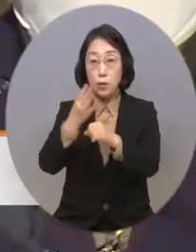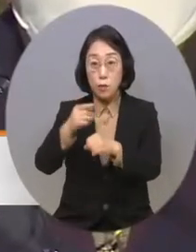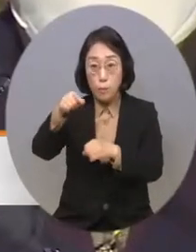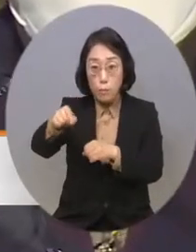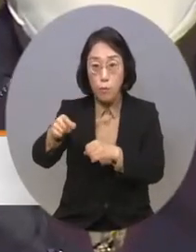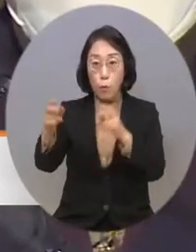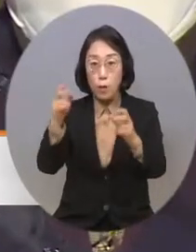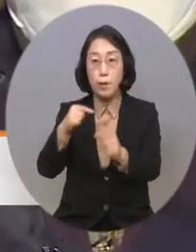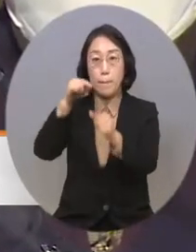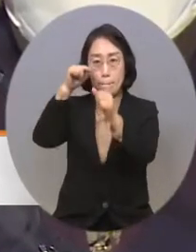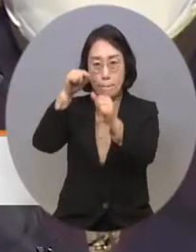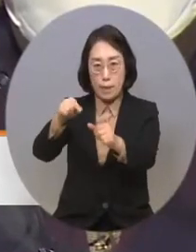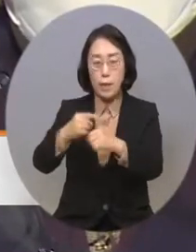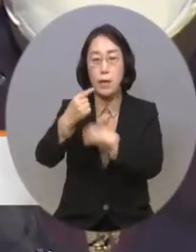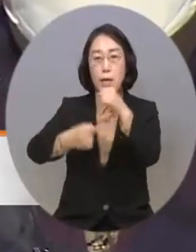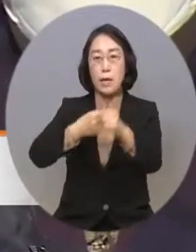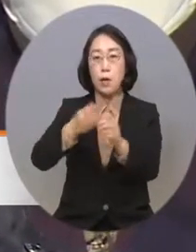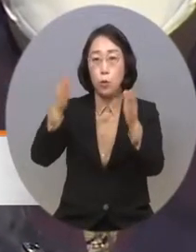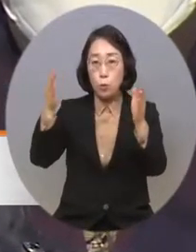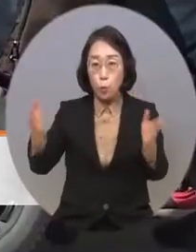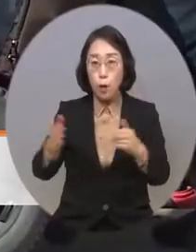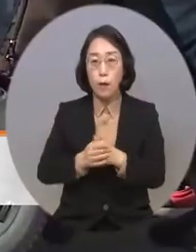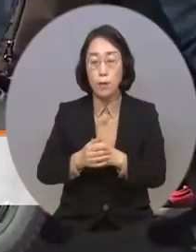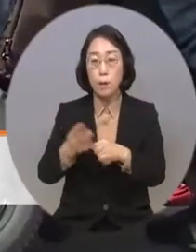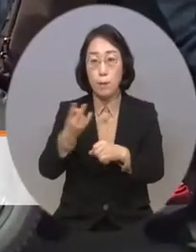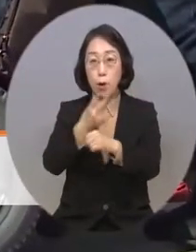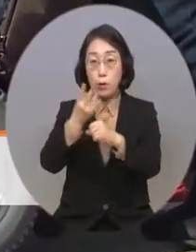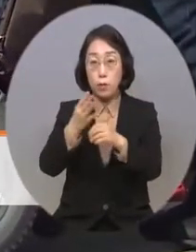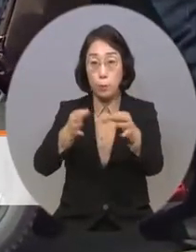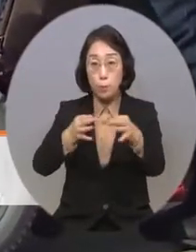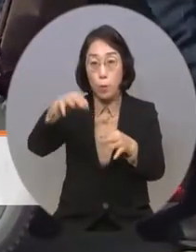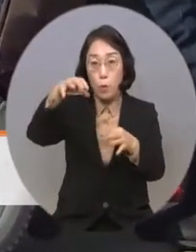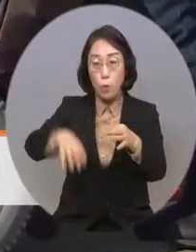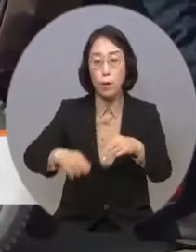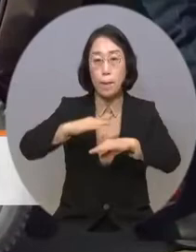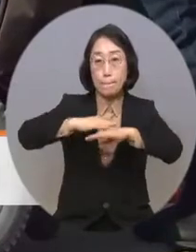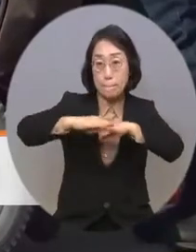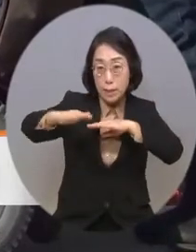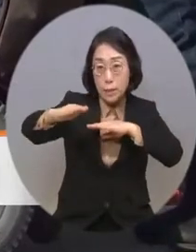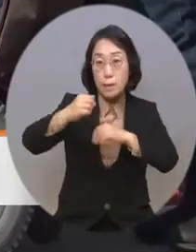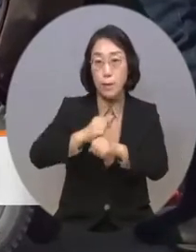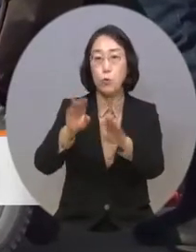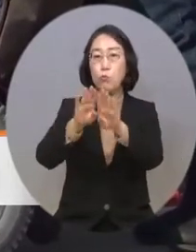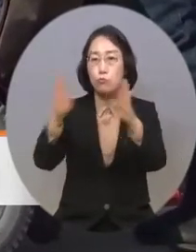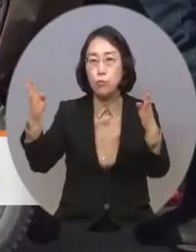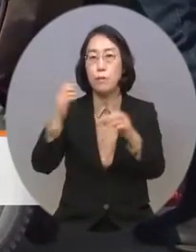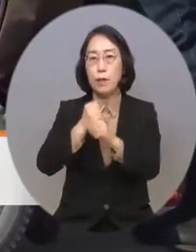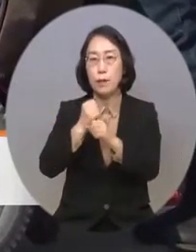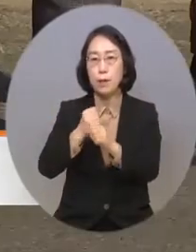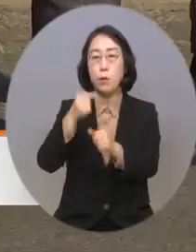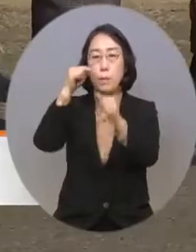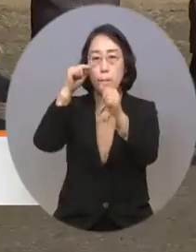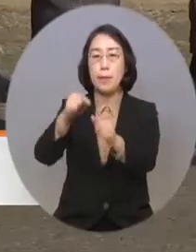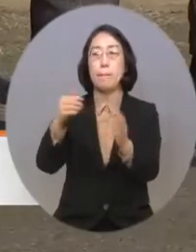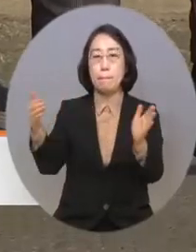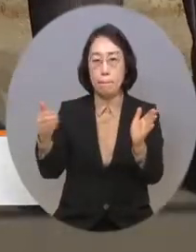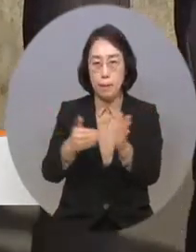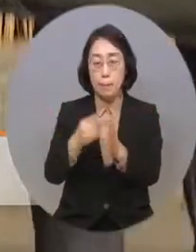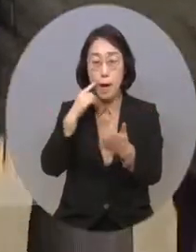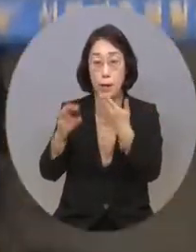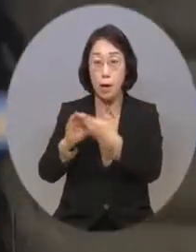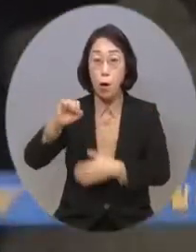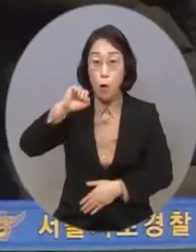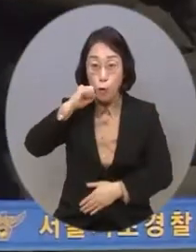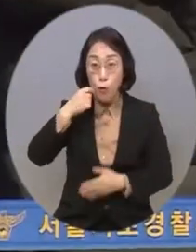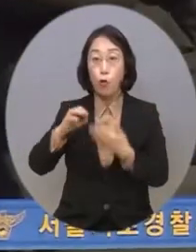1년 이내에 직영 편의점에 장애인 통행이 가능한 접근로와 출입문을 설치하라고 판결했습니다. 만약 어려운